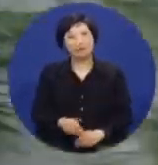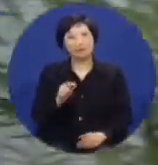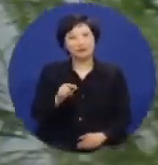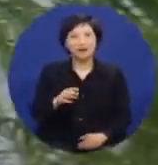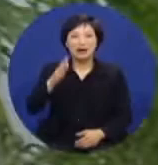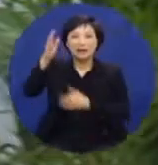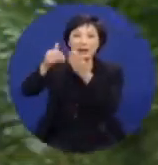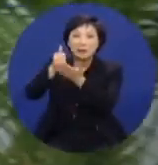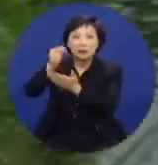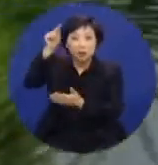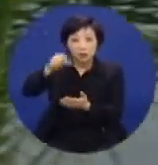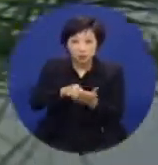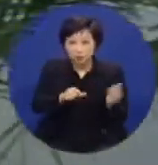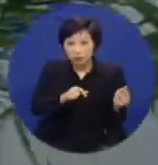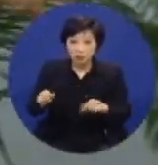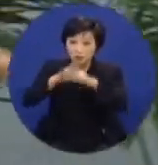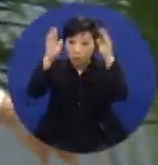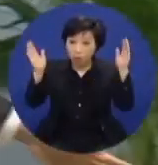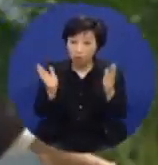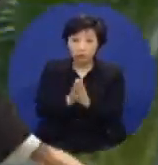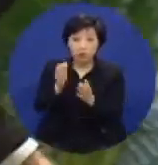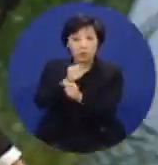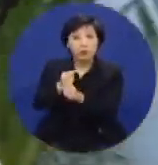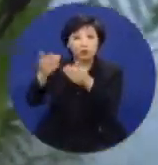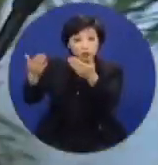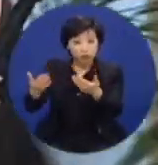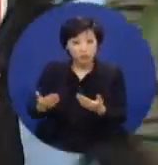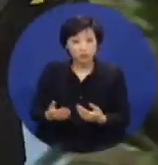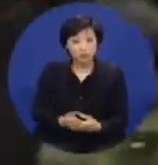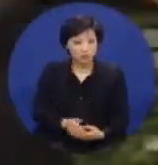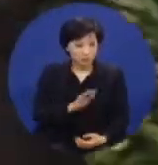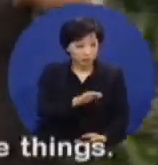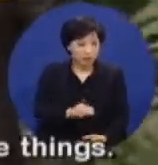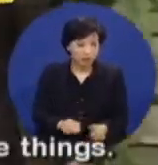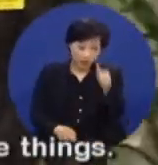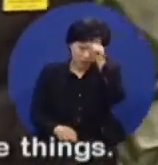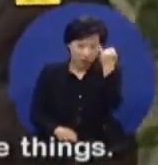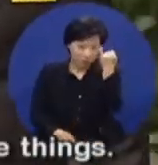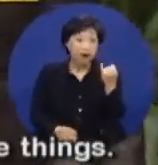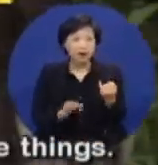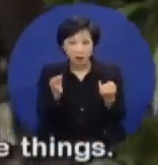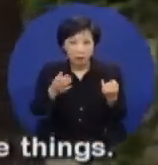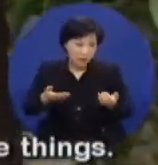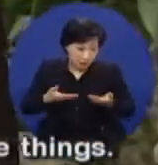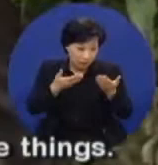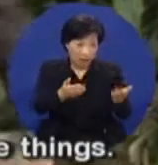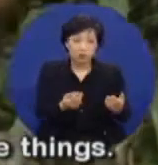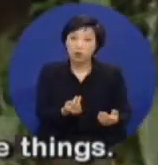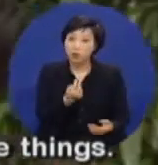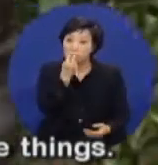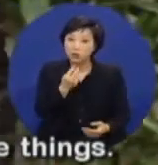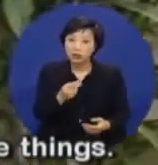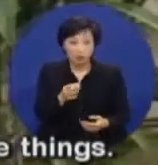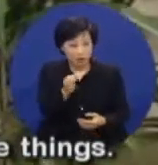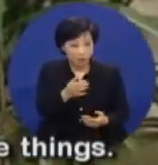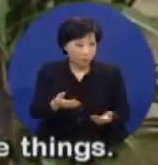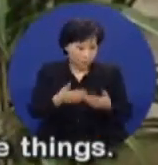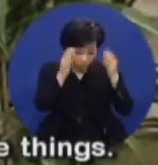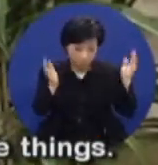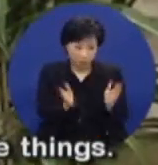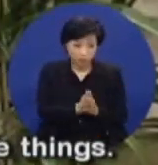하나님이 천지만물을 1만 드시고 늘 콧 여가 줘 공기도 거점 해주어